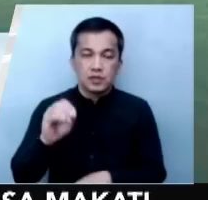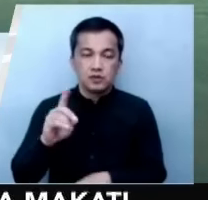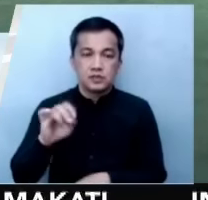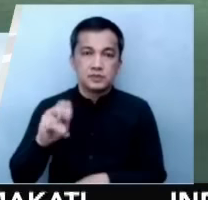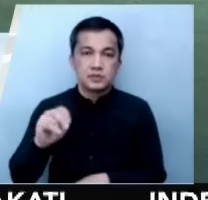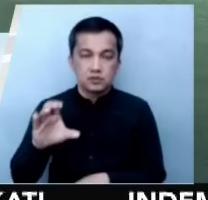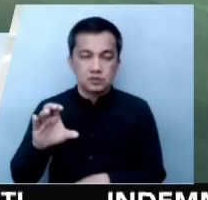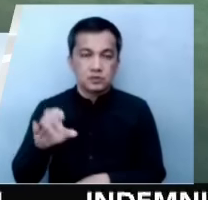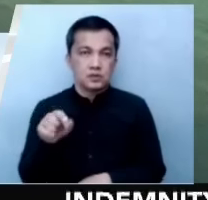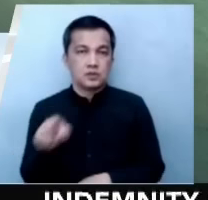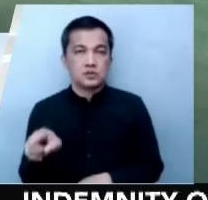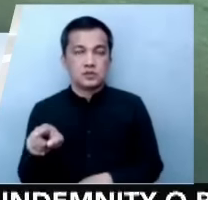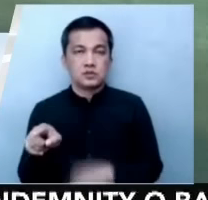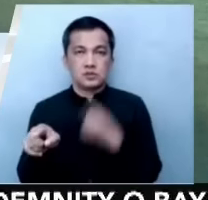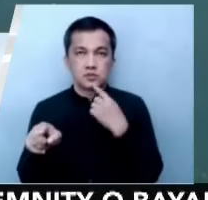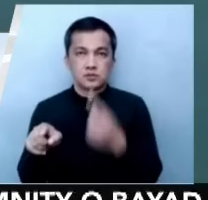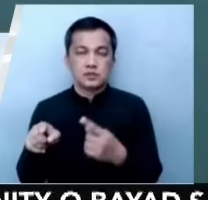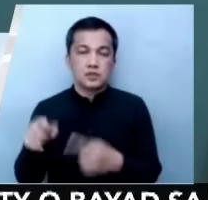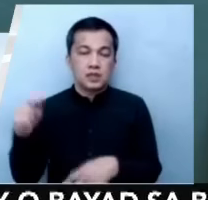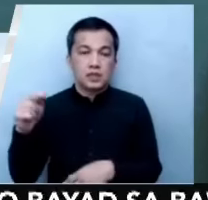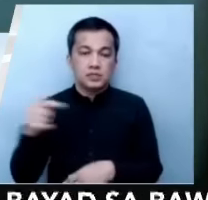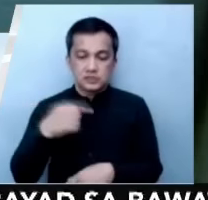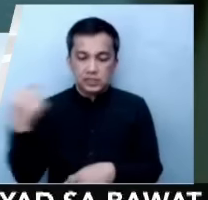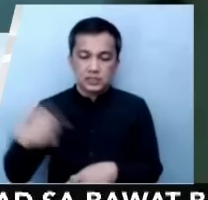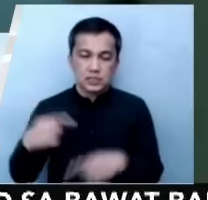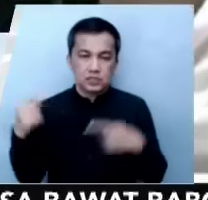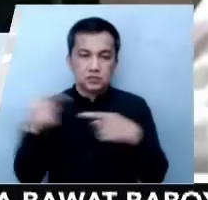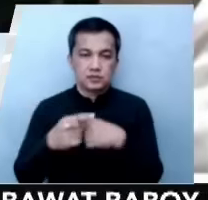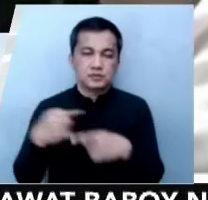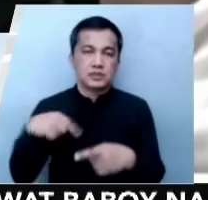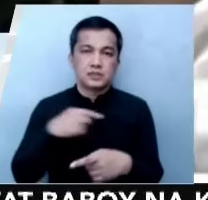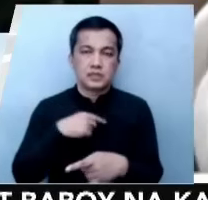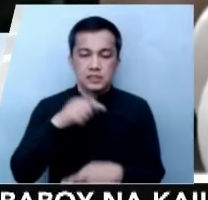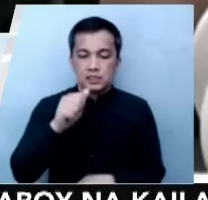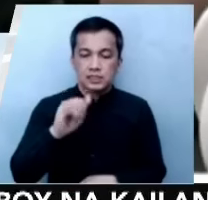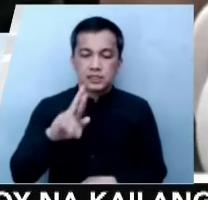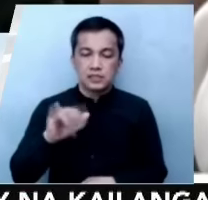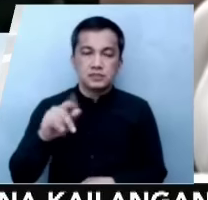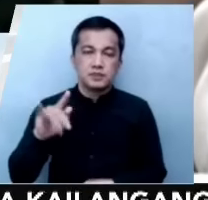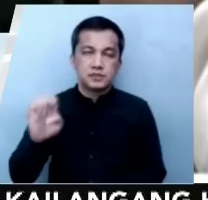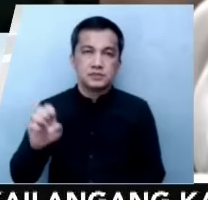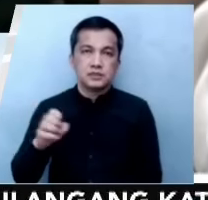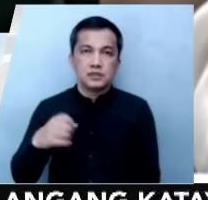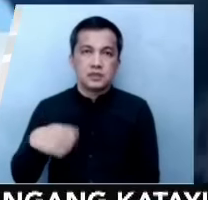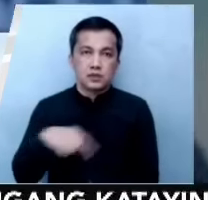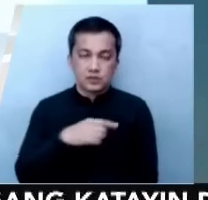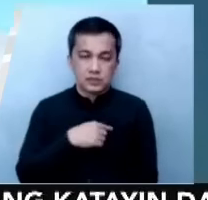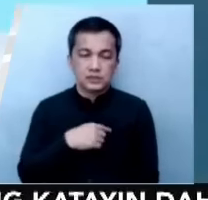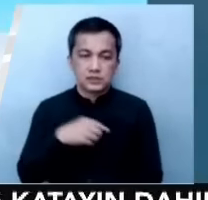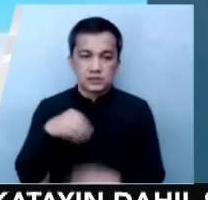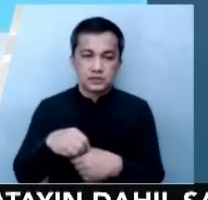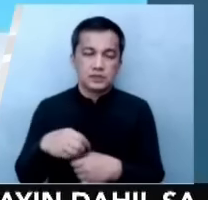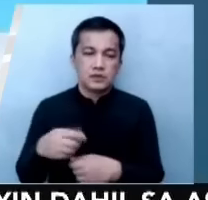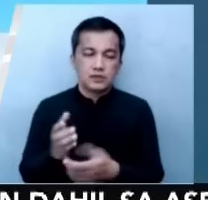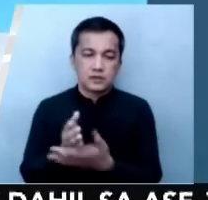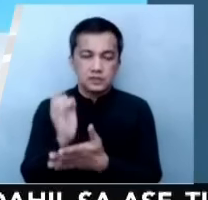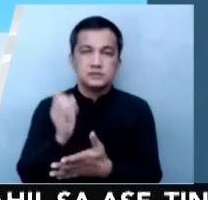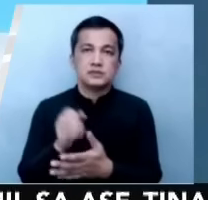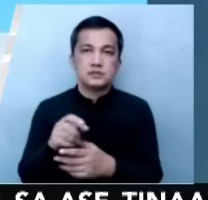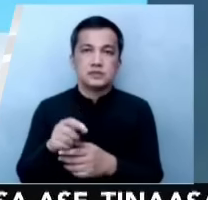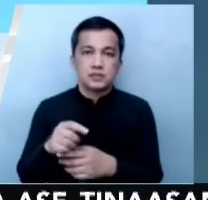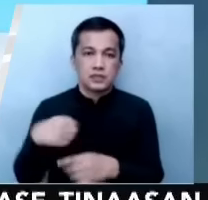tutuusin, ang China ang lumalabag sa ating airspace. They're within our rights and they entered over our airspace.